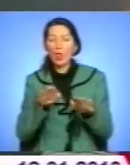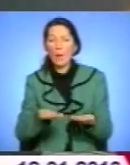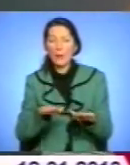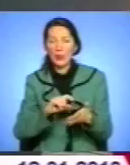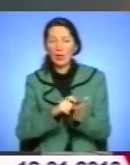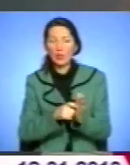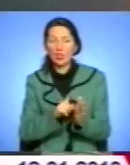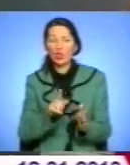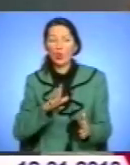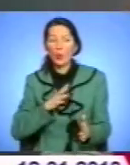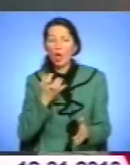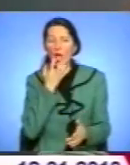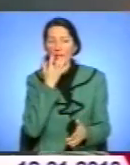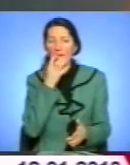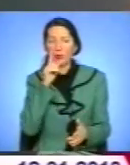і тепло, і затишно, і